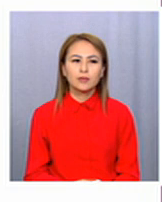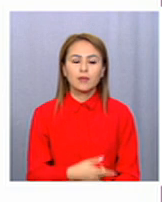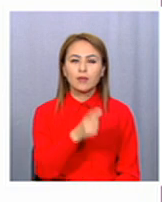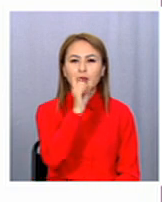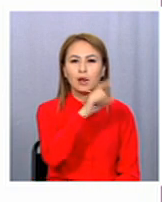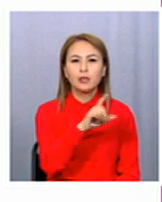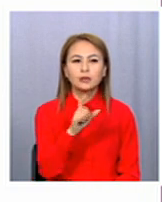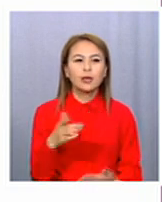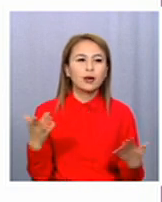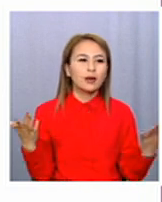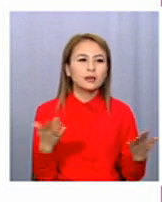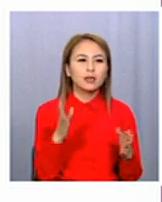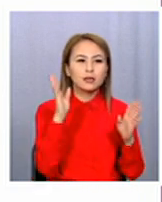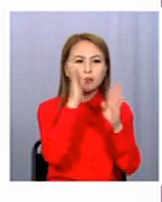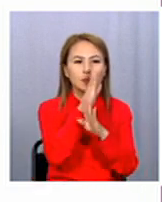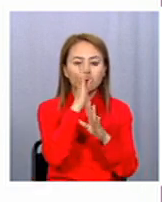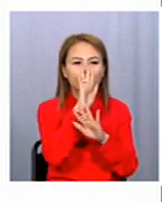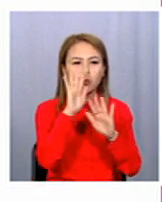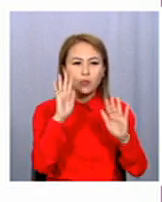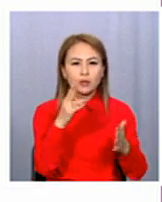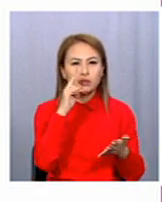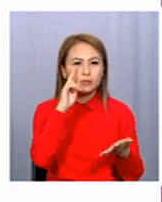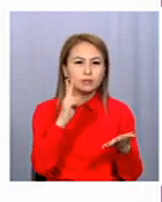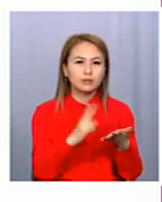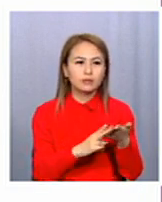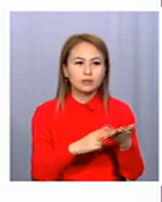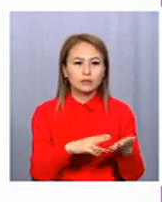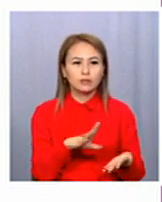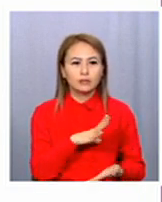Адамдар қандай табиғат құбылысының куәсі болды?